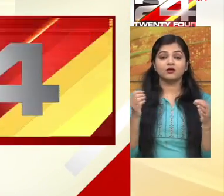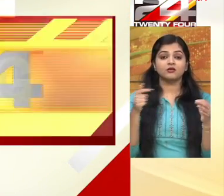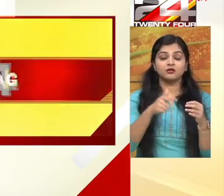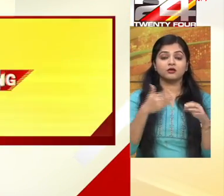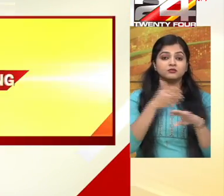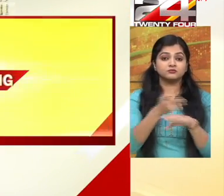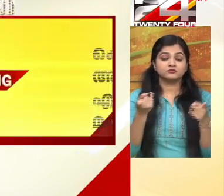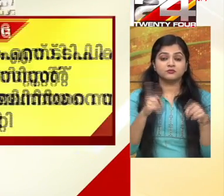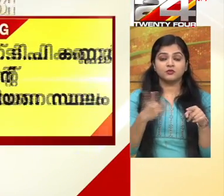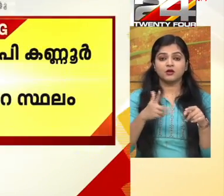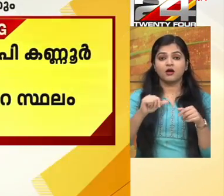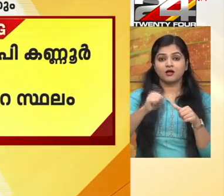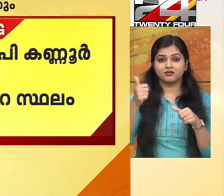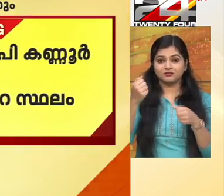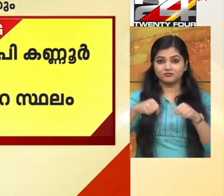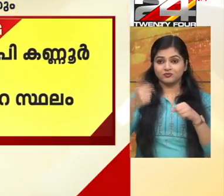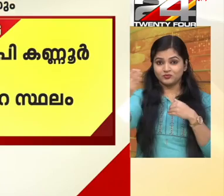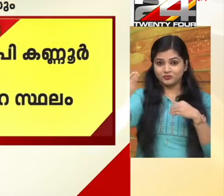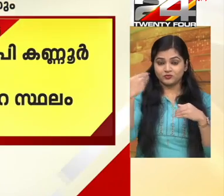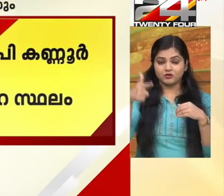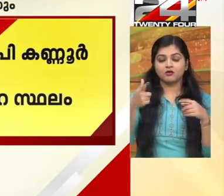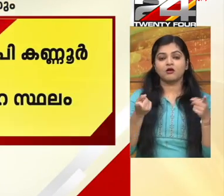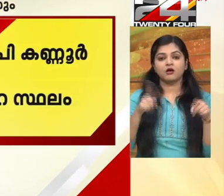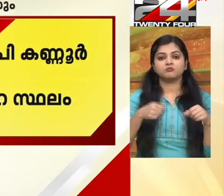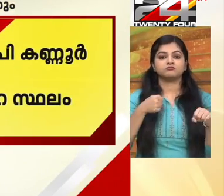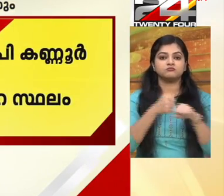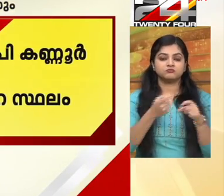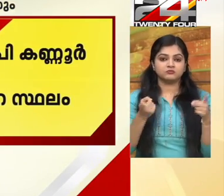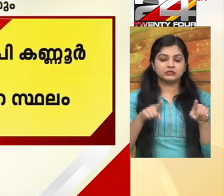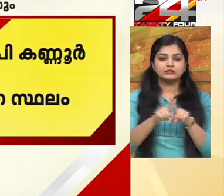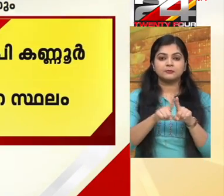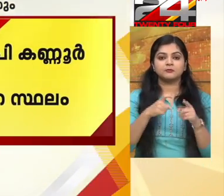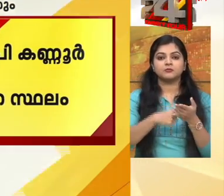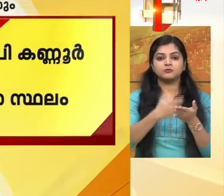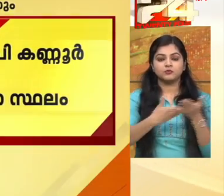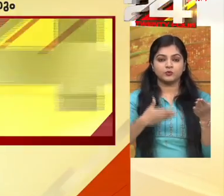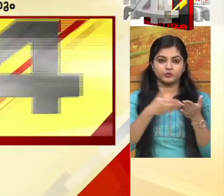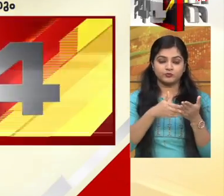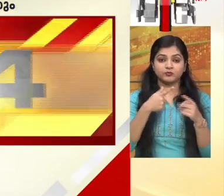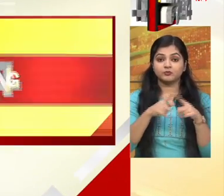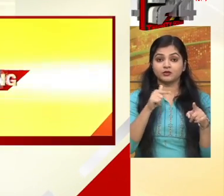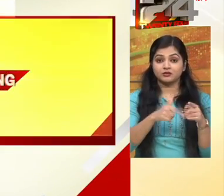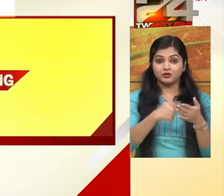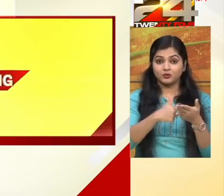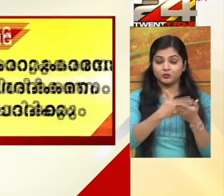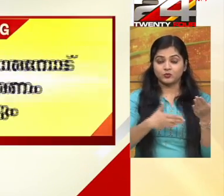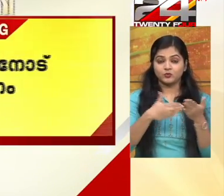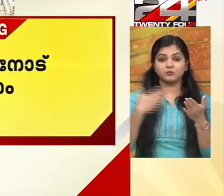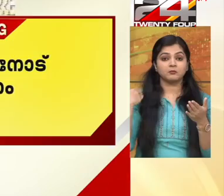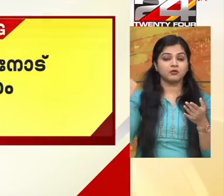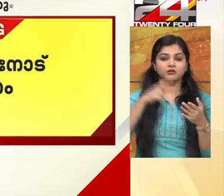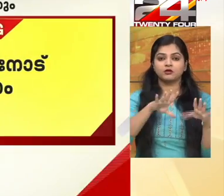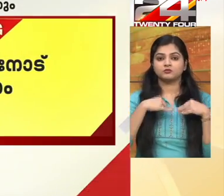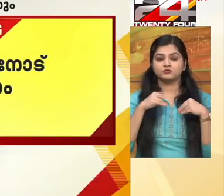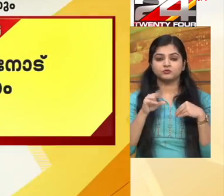വന്ന വാഹനത്തിന്റെ പിഴവ് കൊണ്ടുകൂടിയാണ് എന്ന മട്ടിലായിരുന്നു ഈ ഒരു റിപ്പോർട്ട് ഉണ്ടായിരുന്നത്. ഈ റിപ്പോർട്ടാണ് മന്ത്രി മുഹമ്മദ് റിയാസ് തള്ളിയത്.